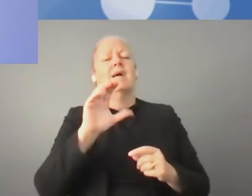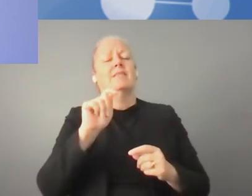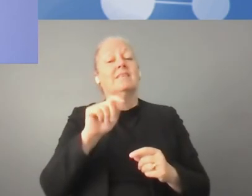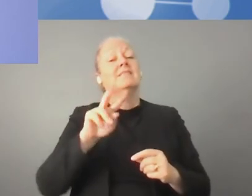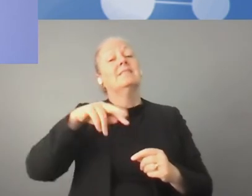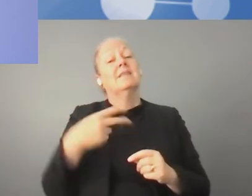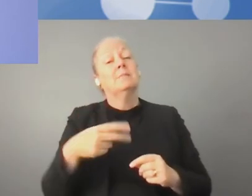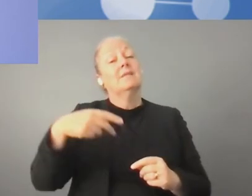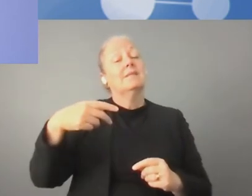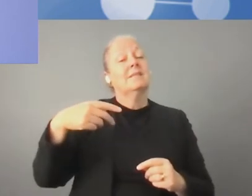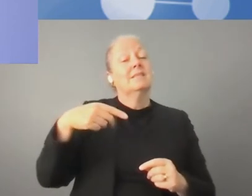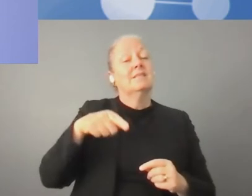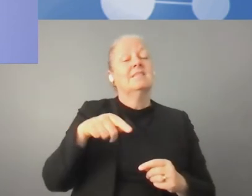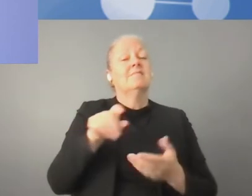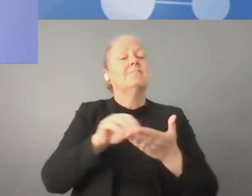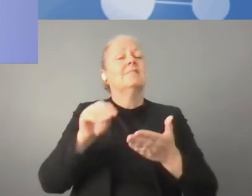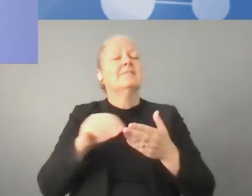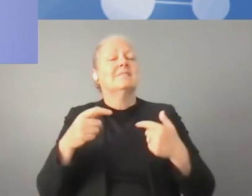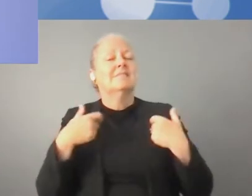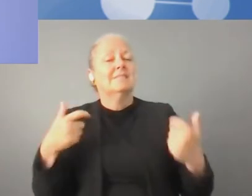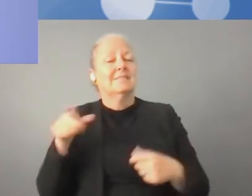想说几句